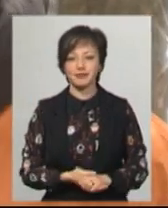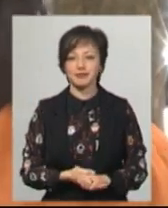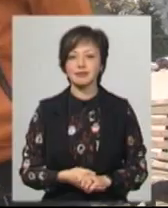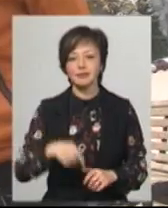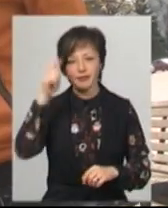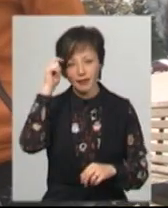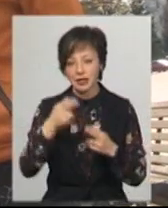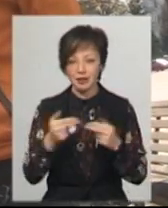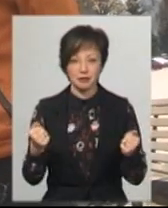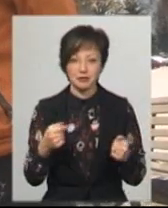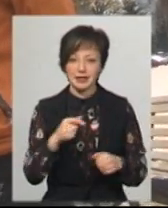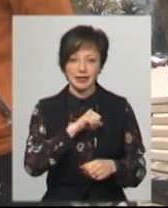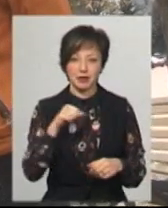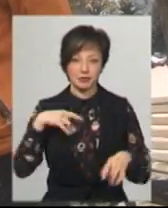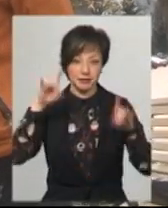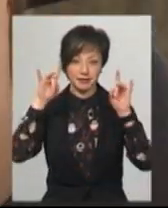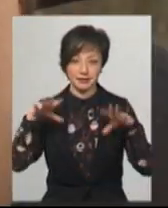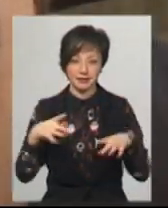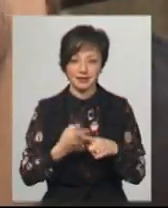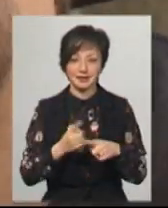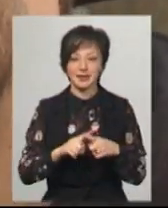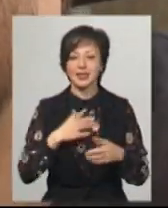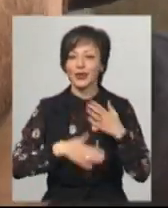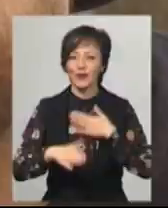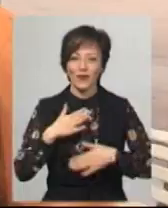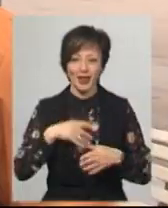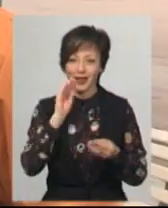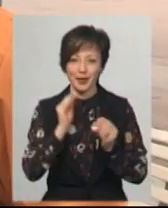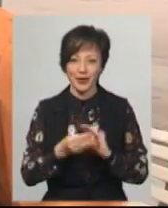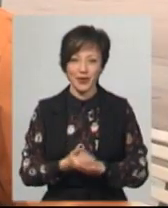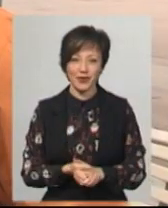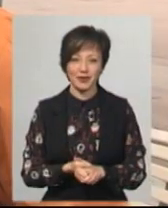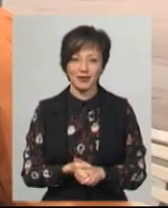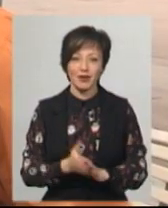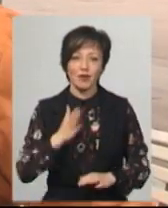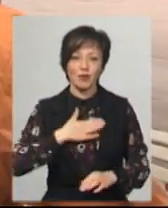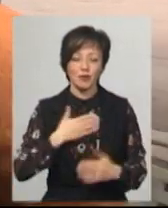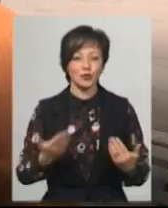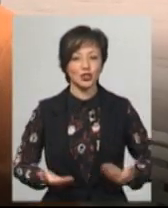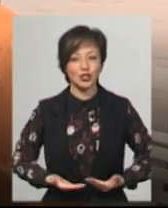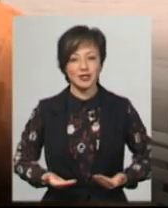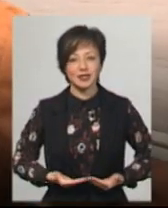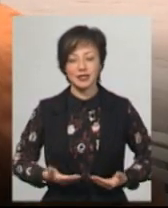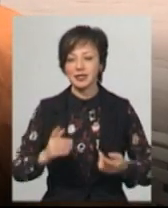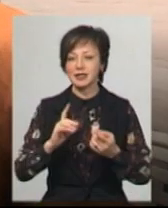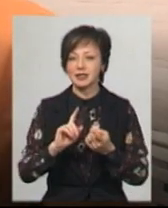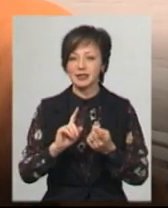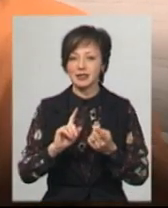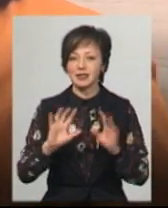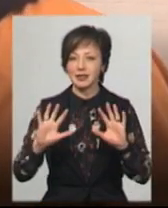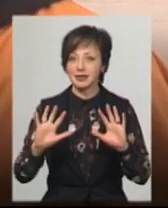що і сам не очікував такого повороту, але свого задоволення не приховує. У моєму житті сталися досить